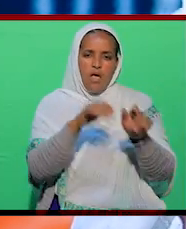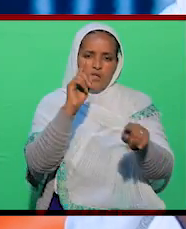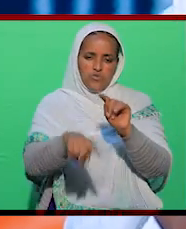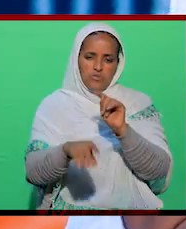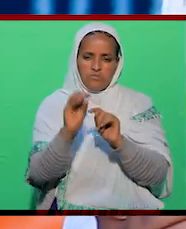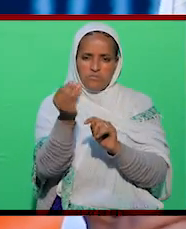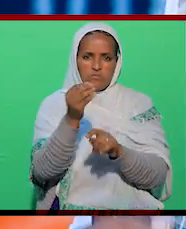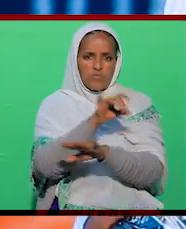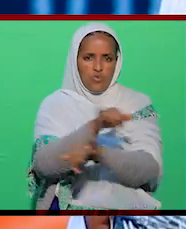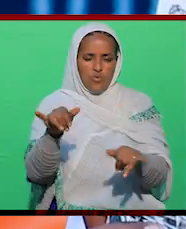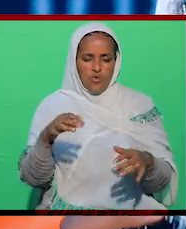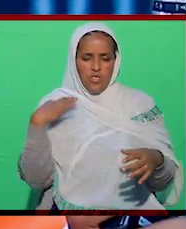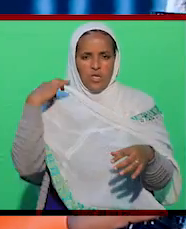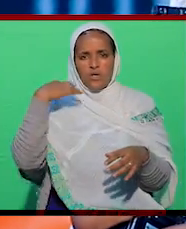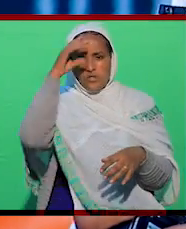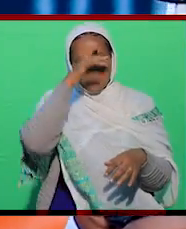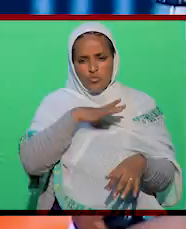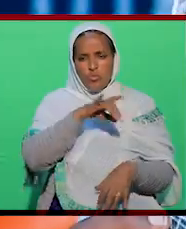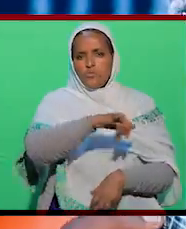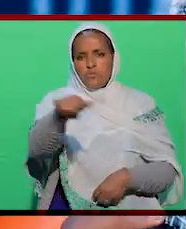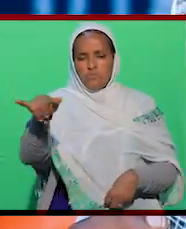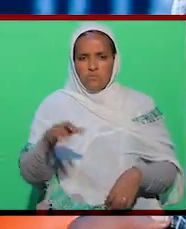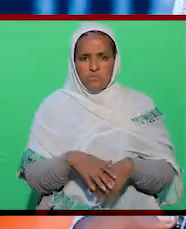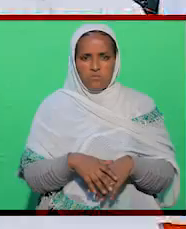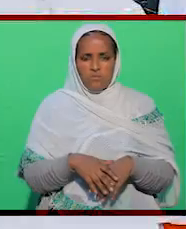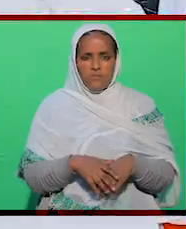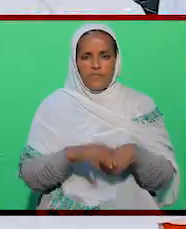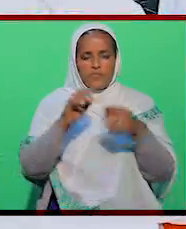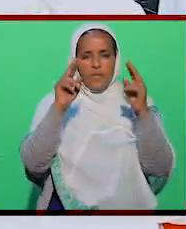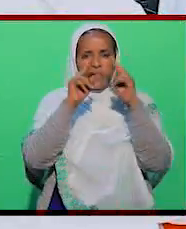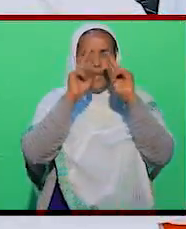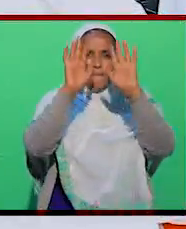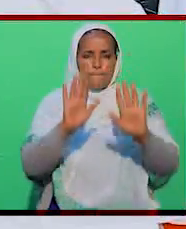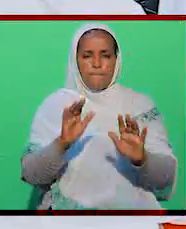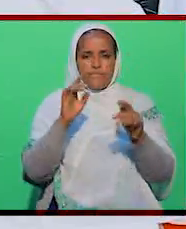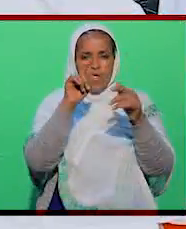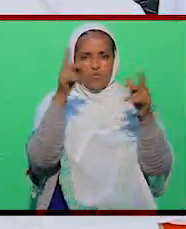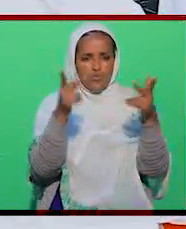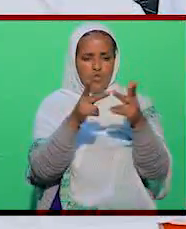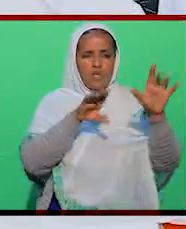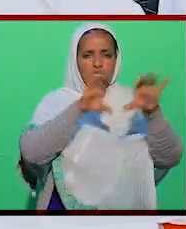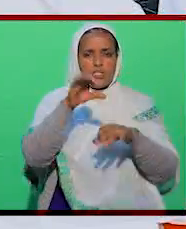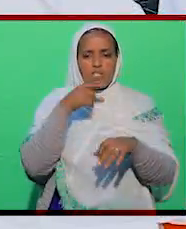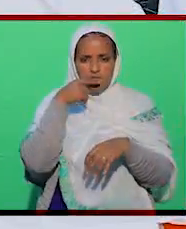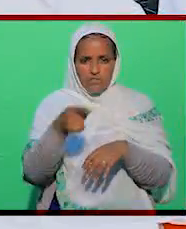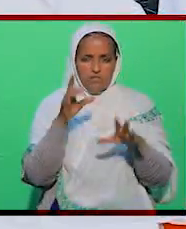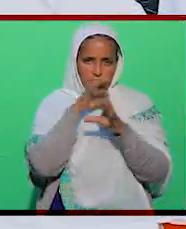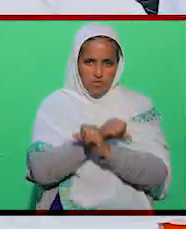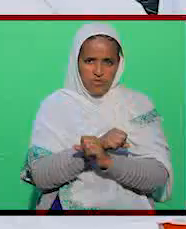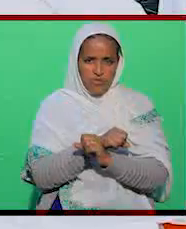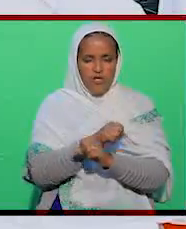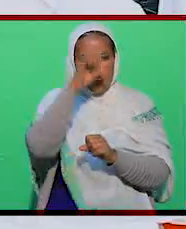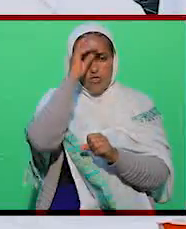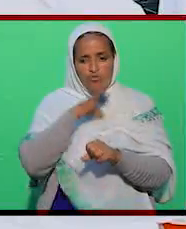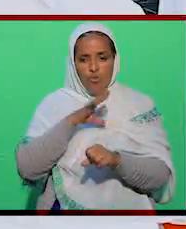ለምንም እዚህ ግባ የማይባሉ ናቸው። ህይወታቸው ሲታይ የግል ሰብእናቸው እንዴ የግል ሰብእናቸው። በጣም እኮ የሚገርመው አንድ ቦታ